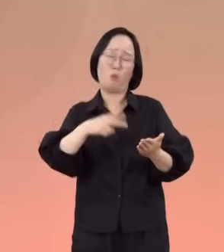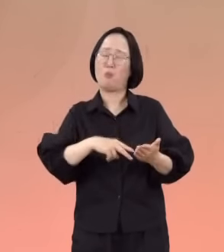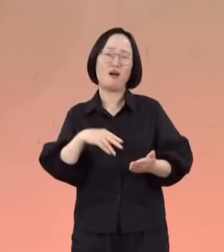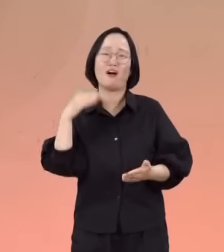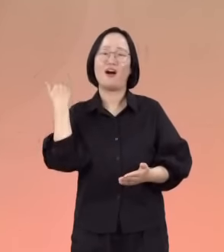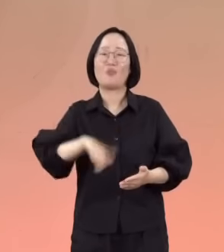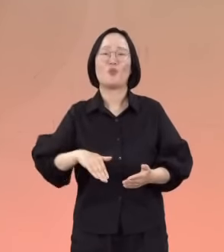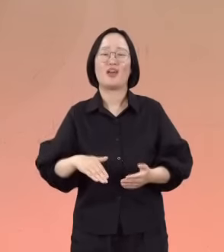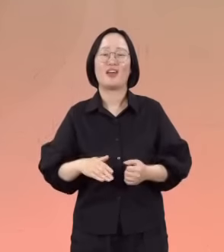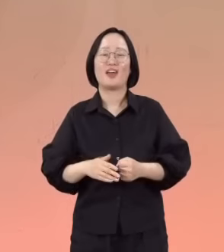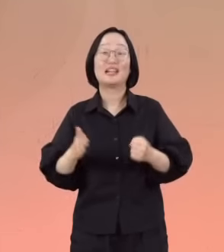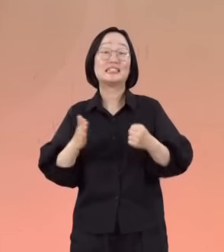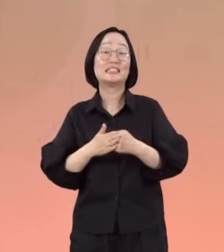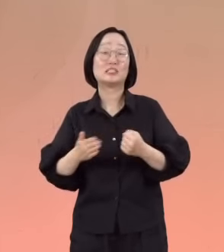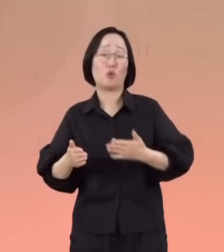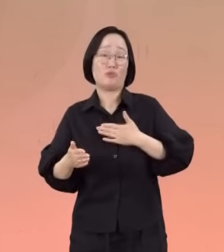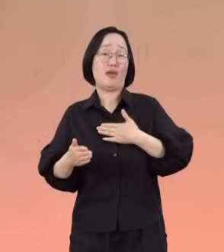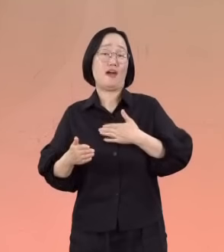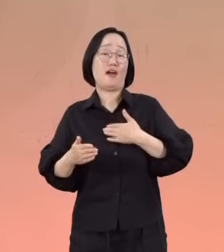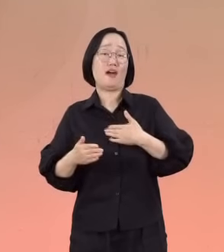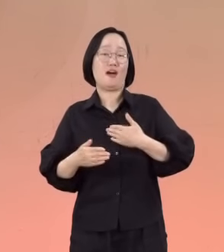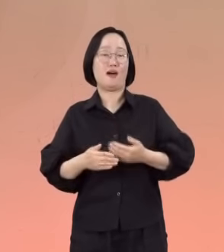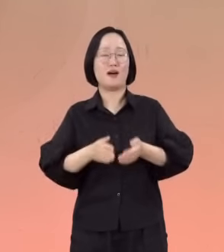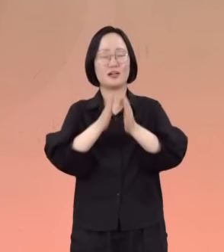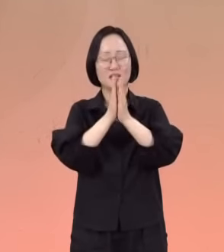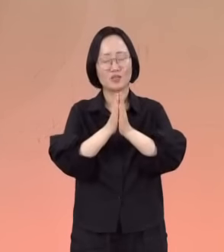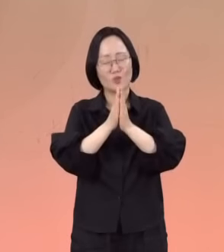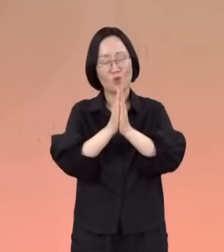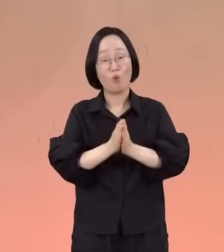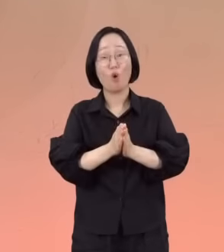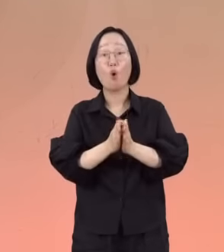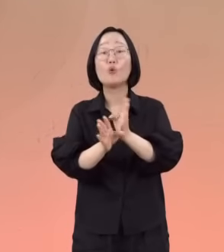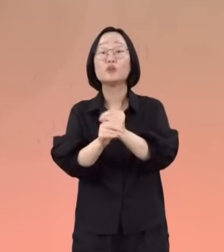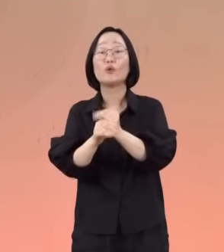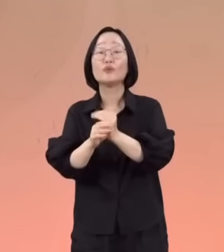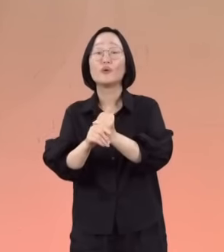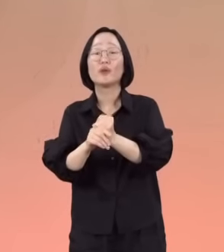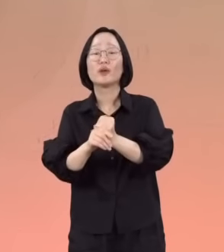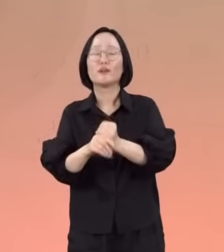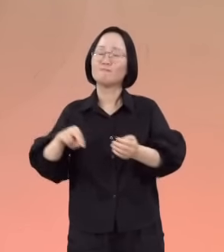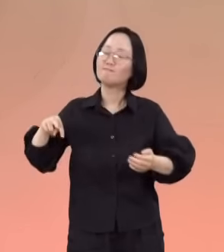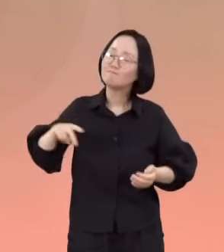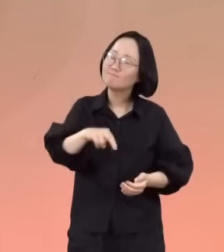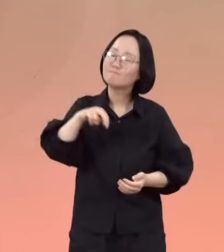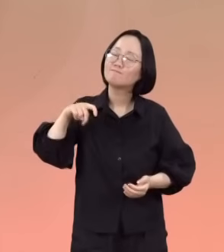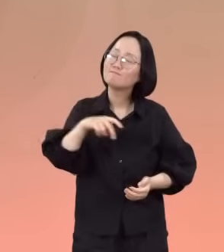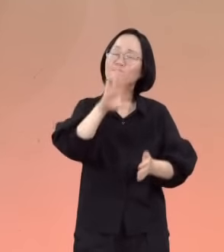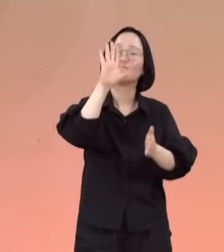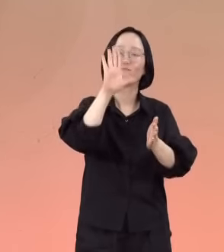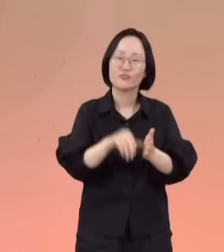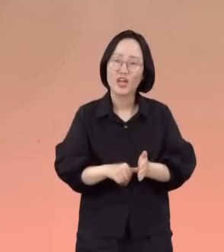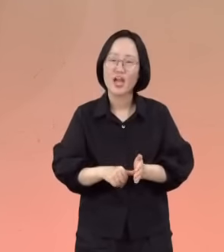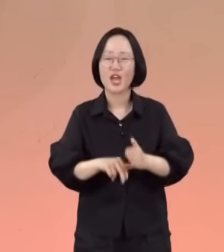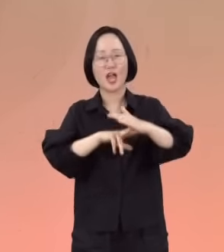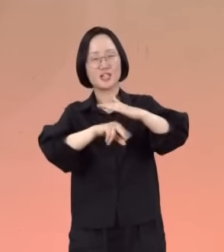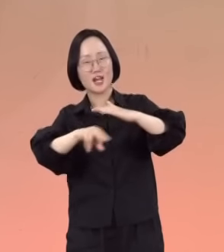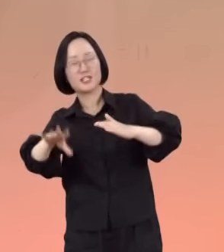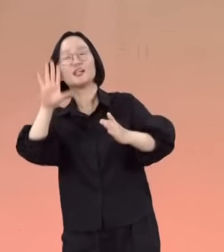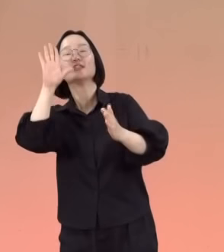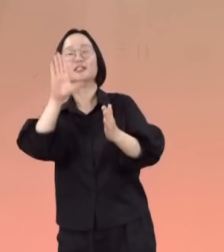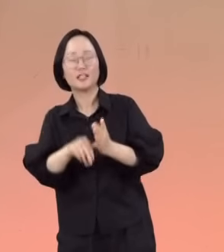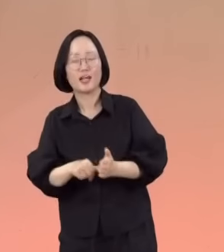제가 항상 언제 기도를 많이 하냐 걸어다니면서 어 지하철 타면서 어